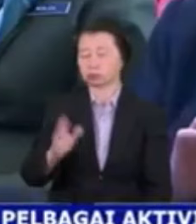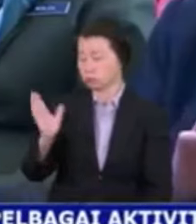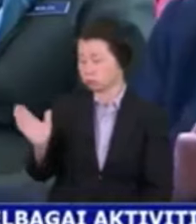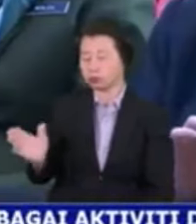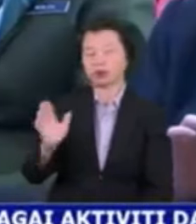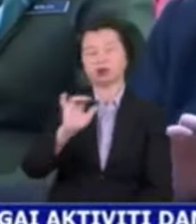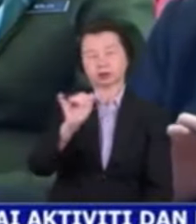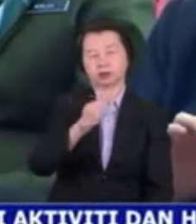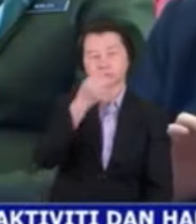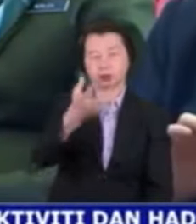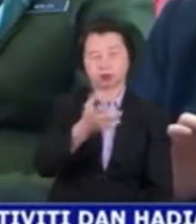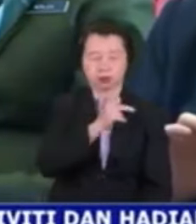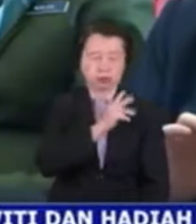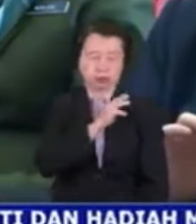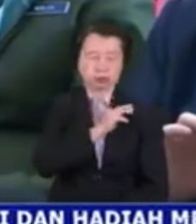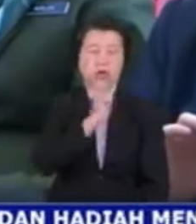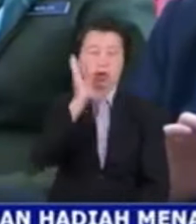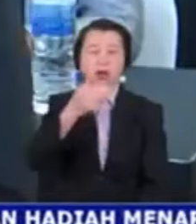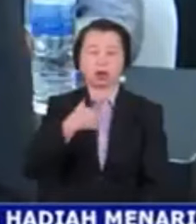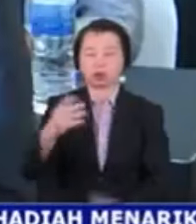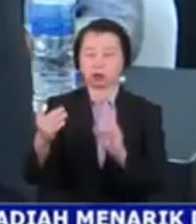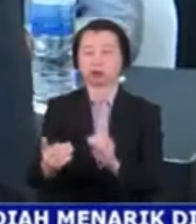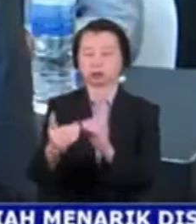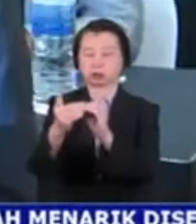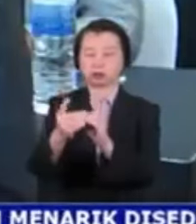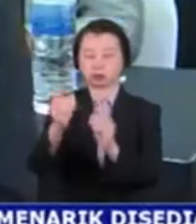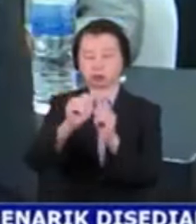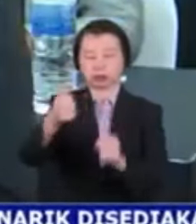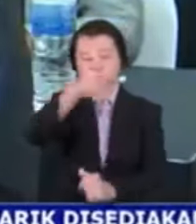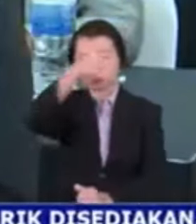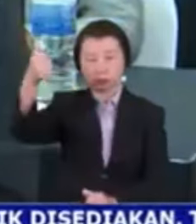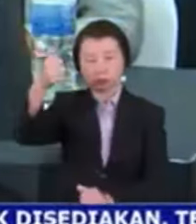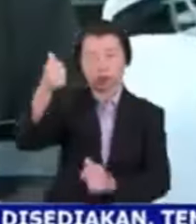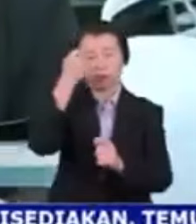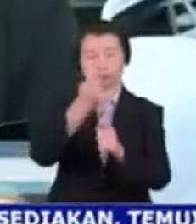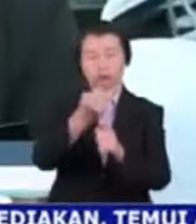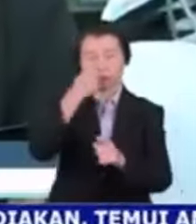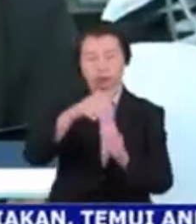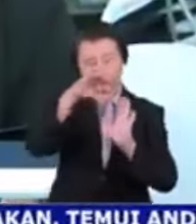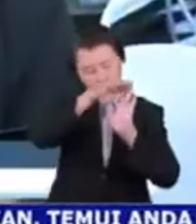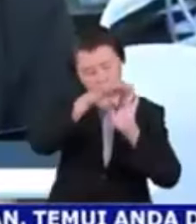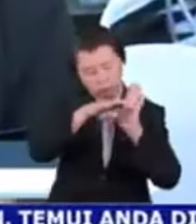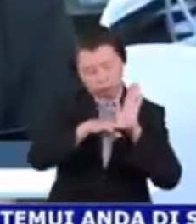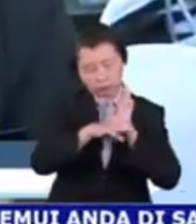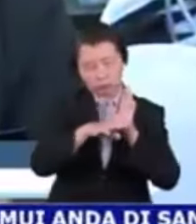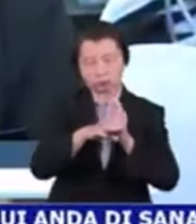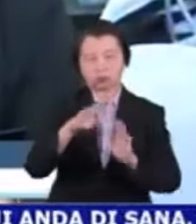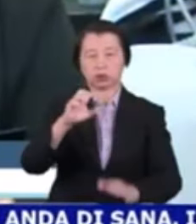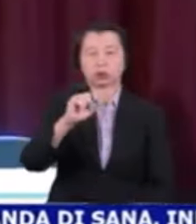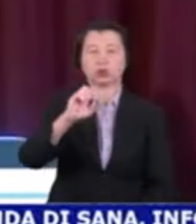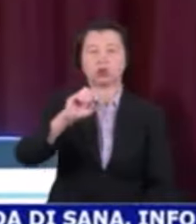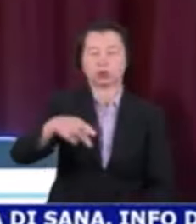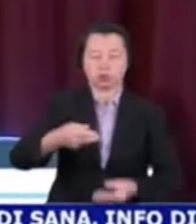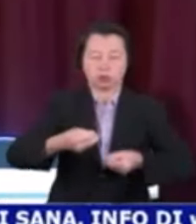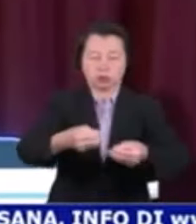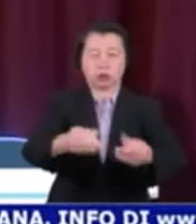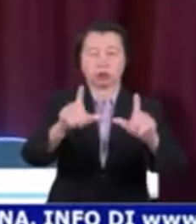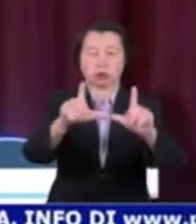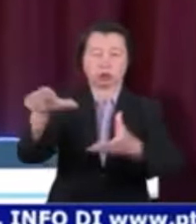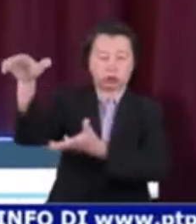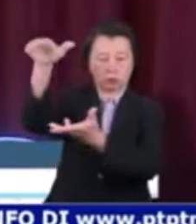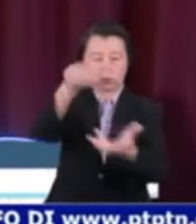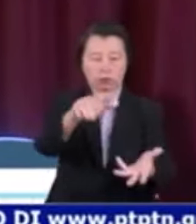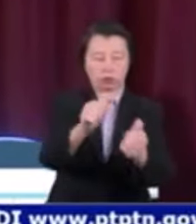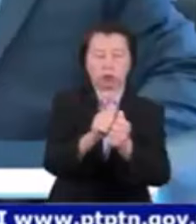Beliau turut memaklumkan kementeriannya akan mengadakan pertemuan dengan pemegang taruh yang bertujuan memperincikan prosedur operasi standard pemberian lesen burung